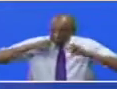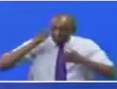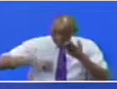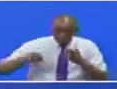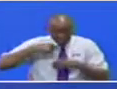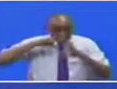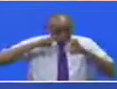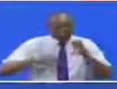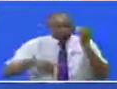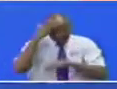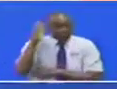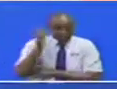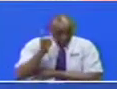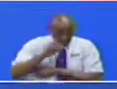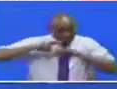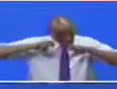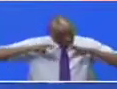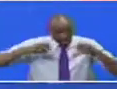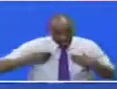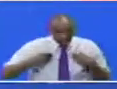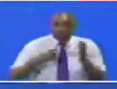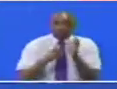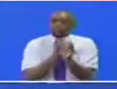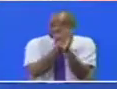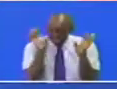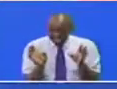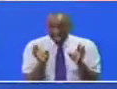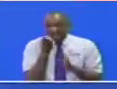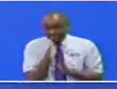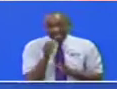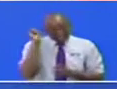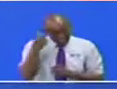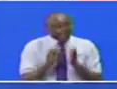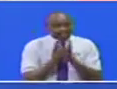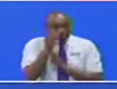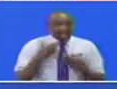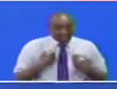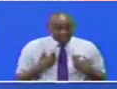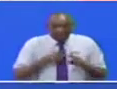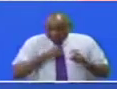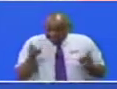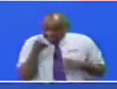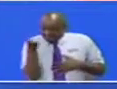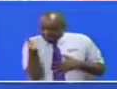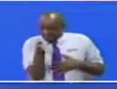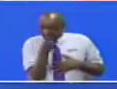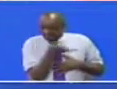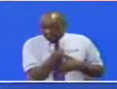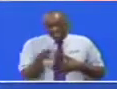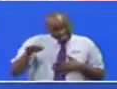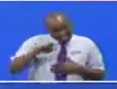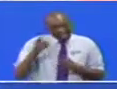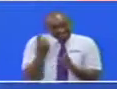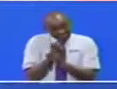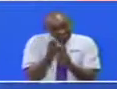tumefanya, University of Nairobi, inaonyesha vizuri sana ati Kenya inasonga mbele, ingawa kuna sehemu